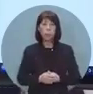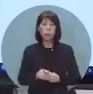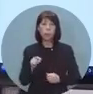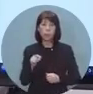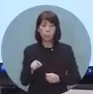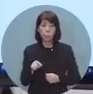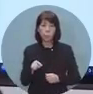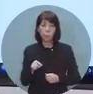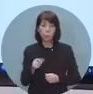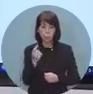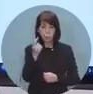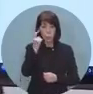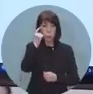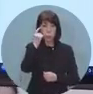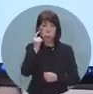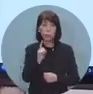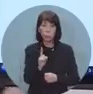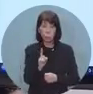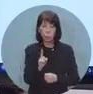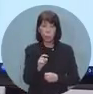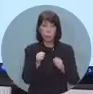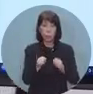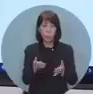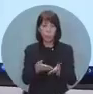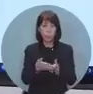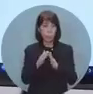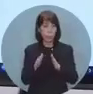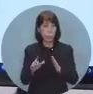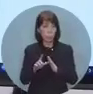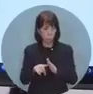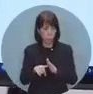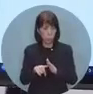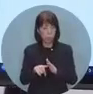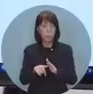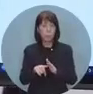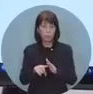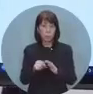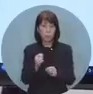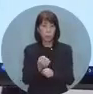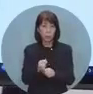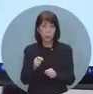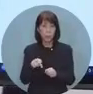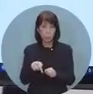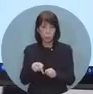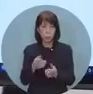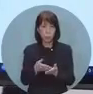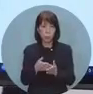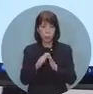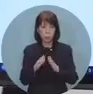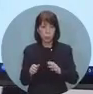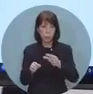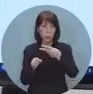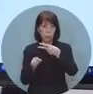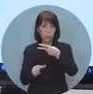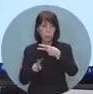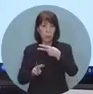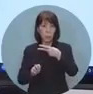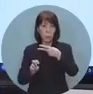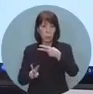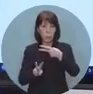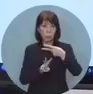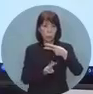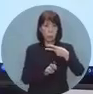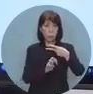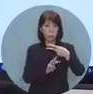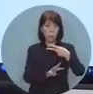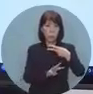この問題に気たのがですねえ住民説明会でしたえこの事業のえ住民説明会が本年の2月22日と23日